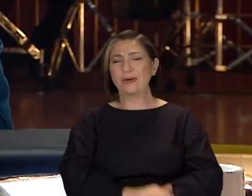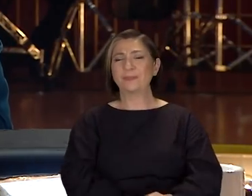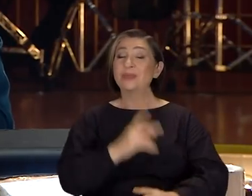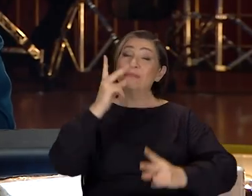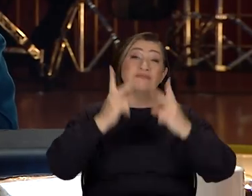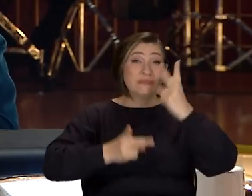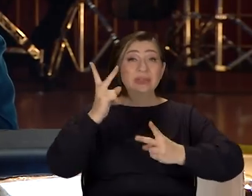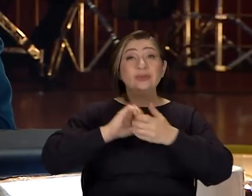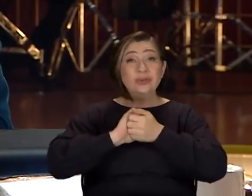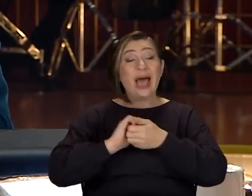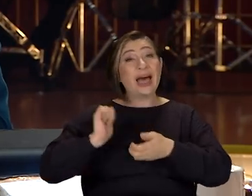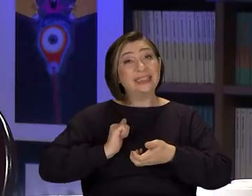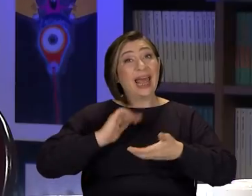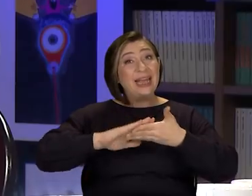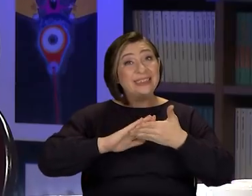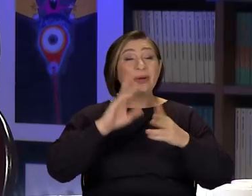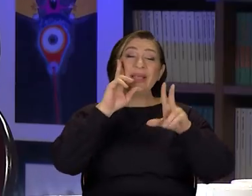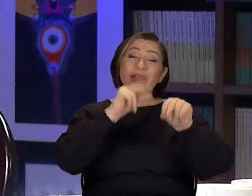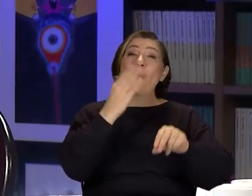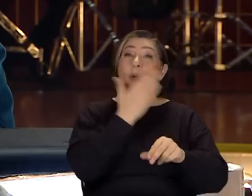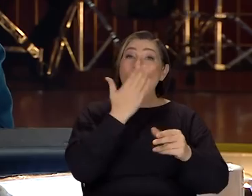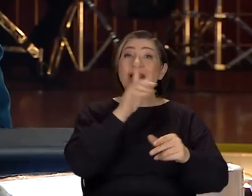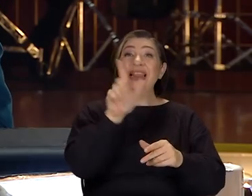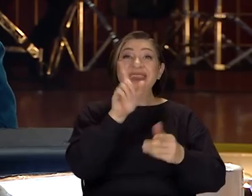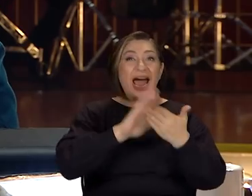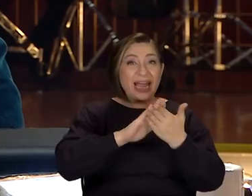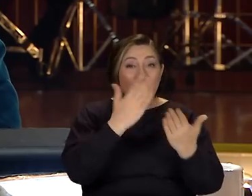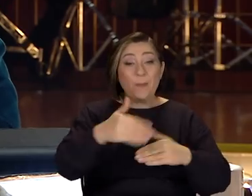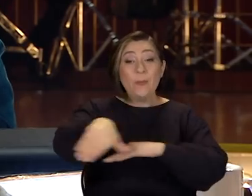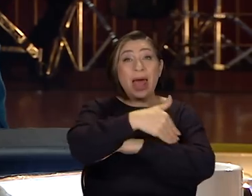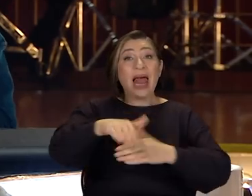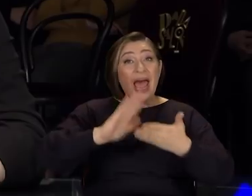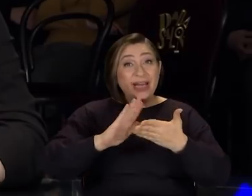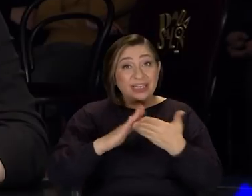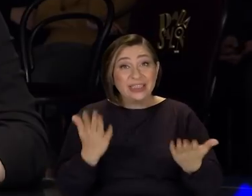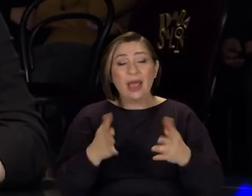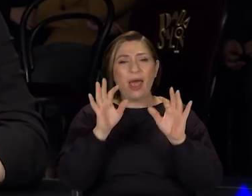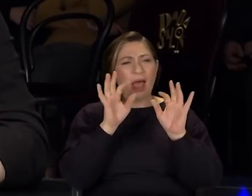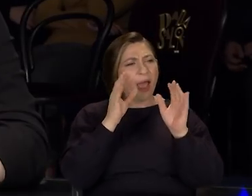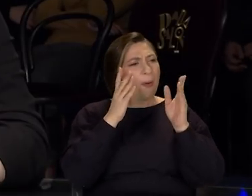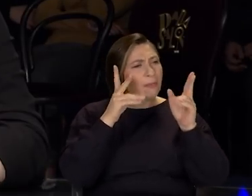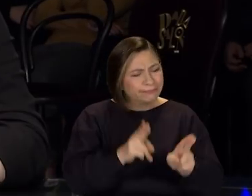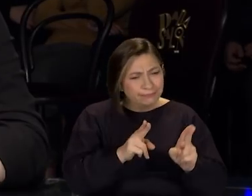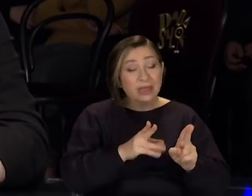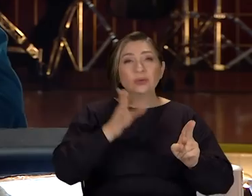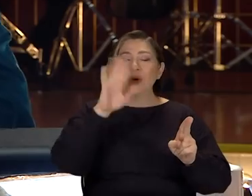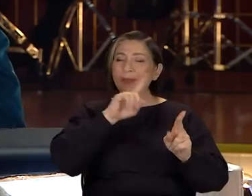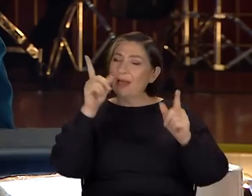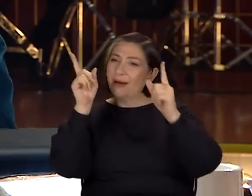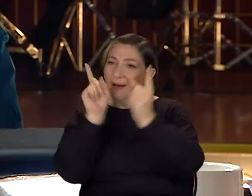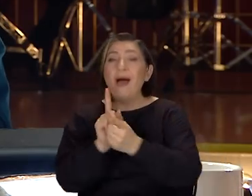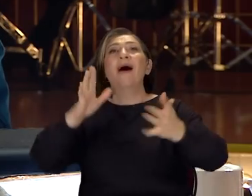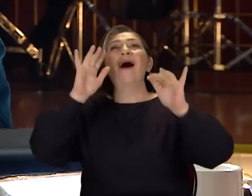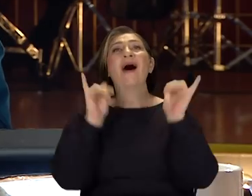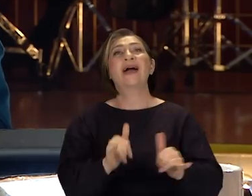aynen dostluklarda, asker arkadaşlıklarında, yatılı tabii okul arkadaşlıkları, lise arkadaşlıkları, doğru, mahalle arkadaşlıkları evet kaldığımız yerden başlarız. Memleketi